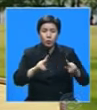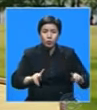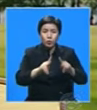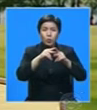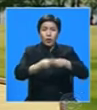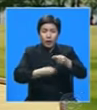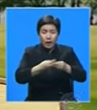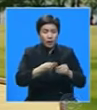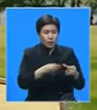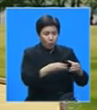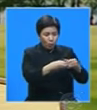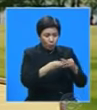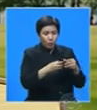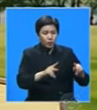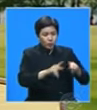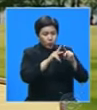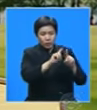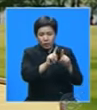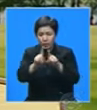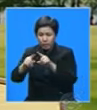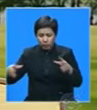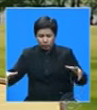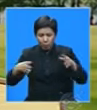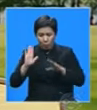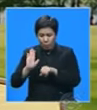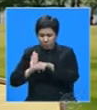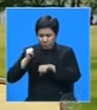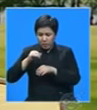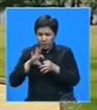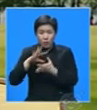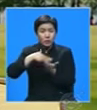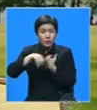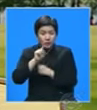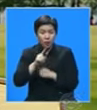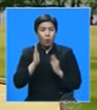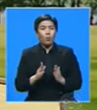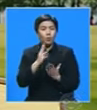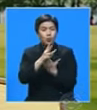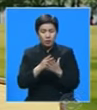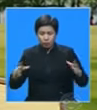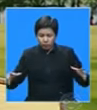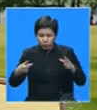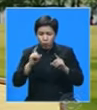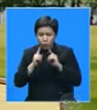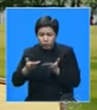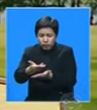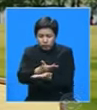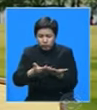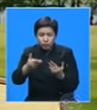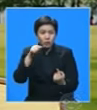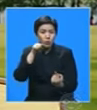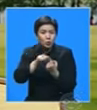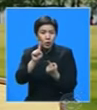ณิชย์แล้วก็ผู้แทนกระทรวงอื่นๆนะครับที่เกี่ยวข้องและผู้เชี่ยวชาญด้านต่างๆนักวิชาการมาร่วมกันหารือเกี่ยวกับสถาน